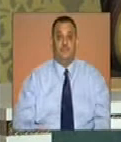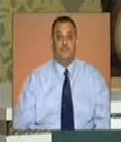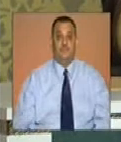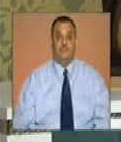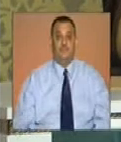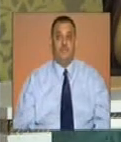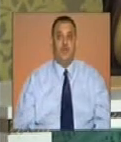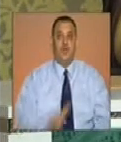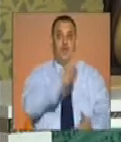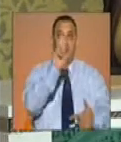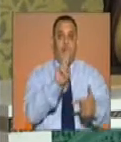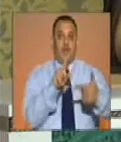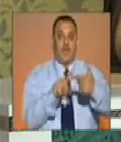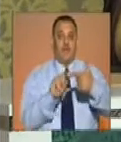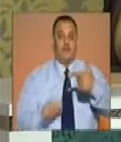طيب عطنا السؤال الثاني.